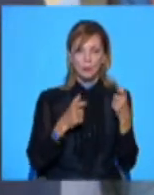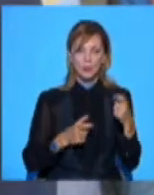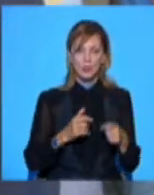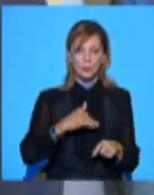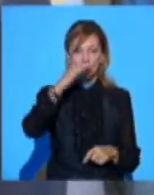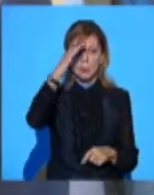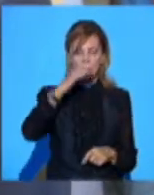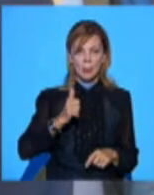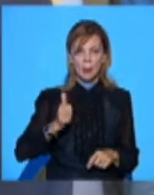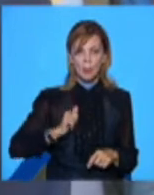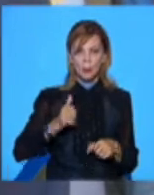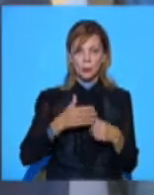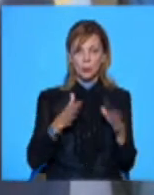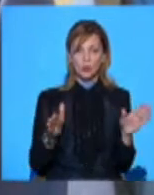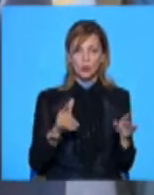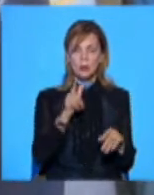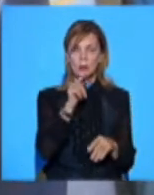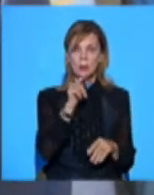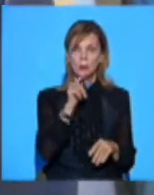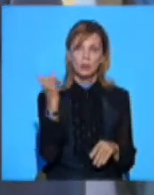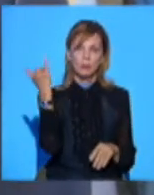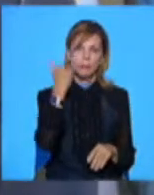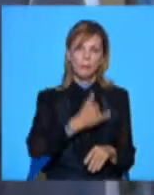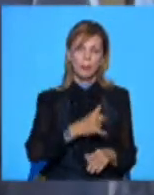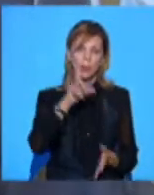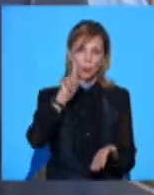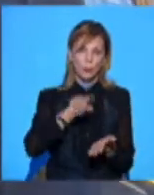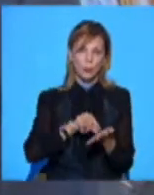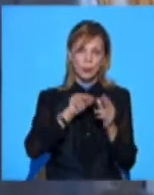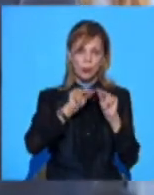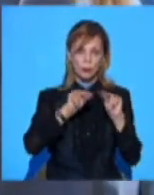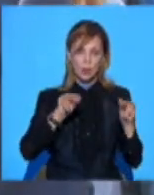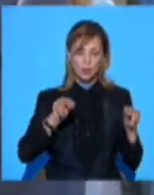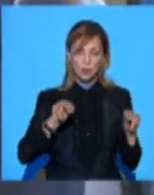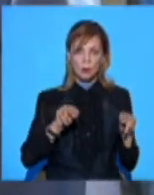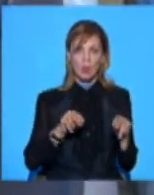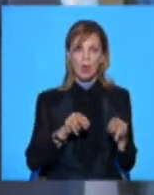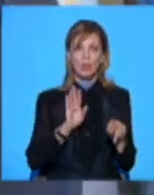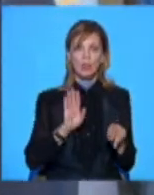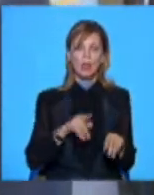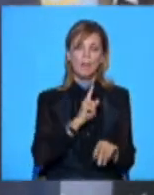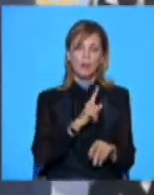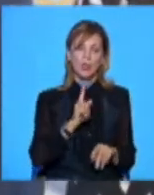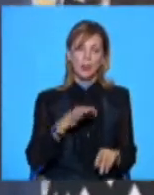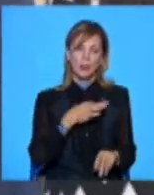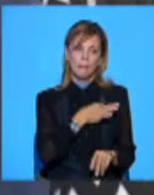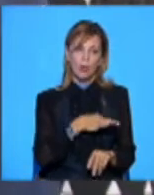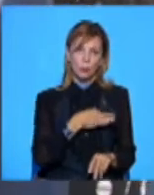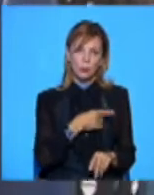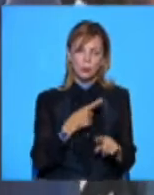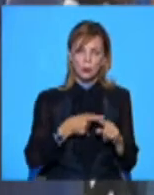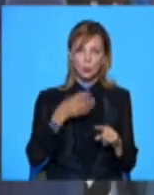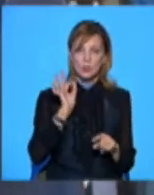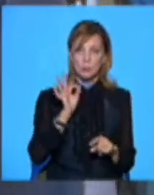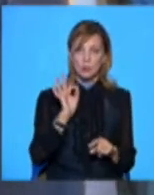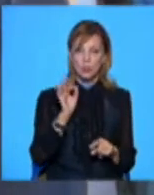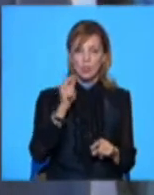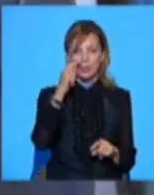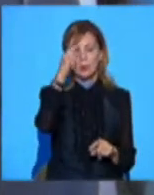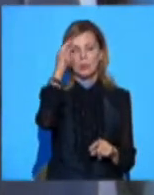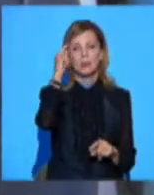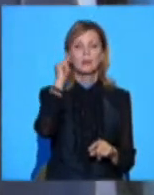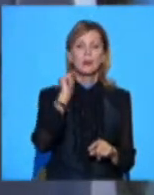zilele porților deschise, unde va fi prezentată oferta educațională în detaliu a fiecărei facultăți, domeniu și specializare, licență și